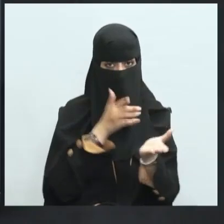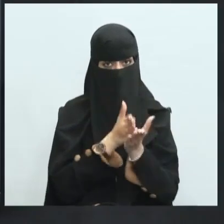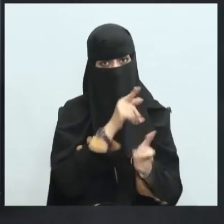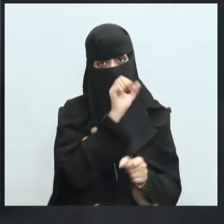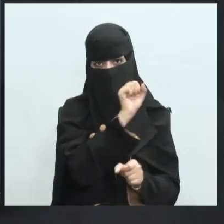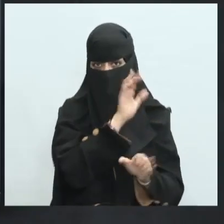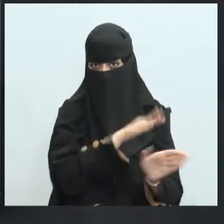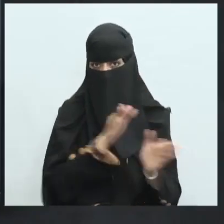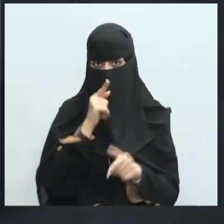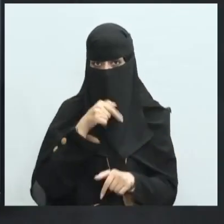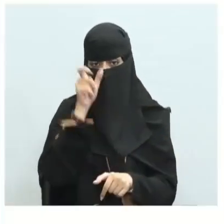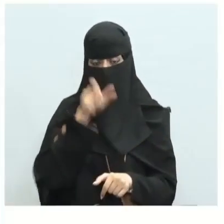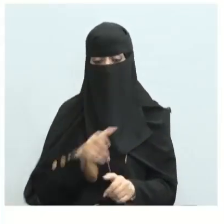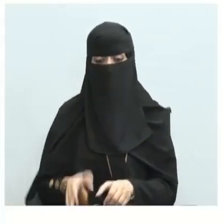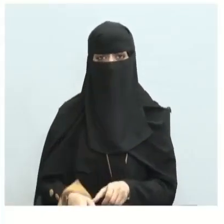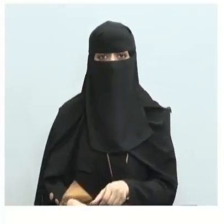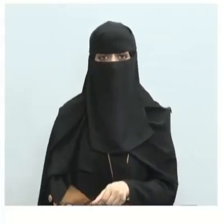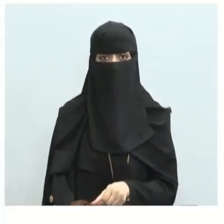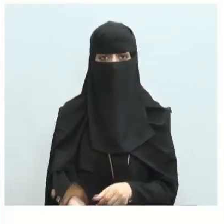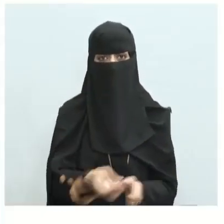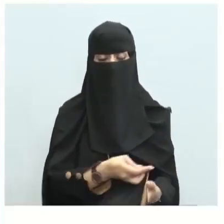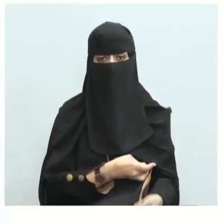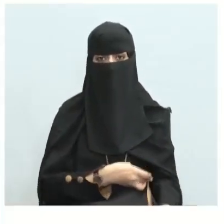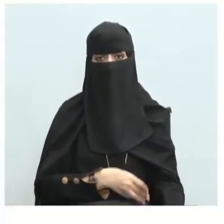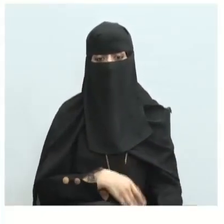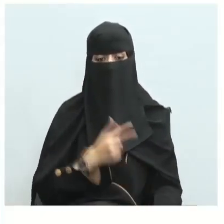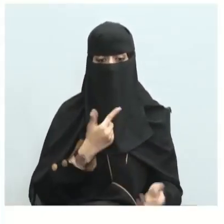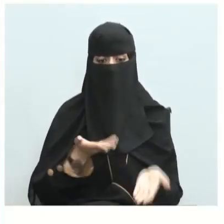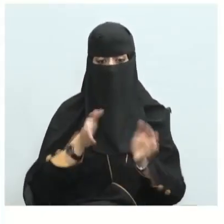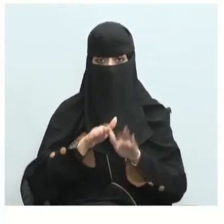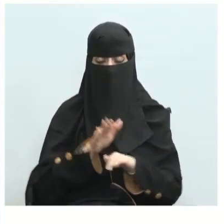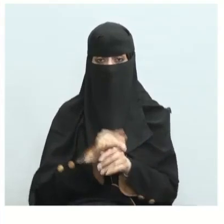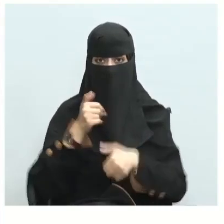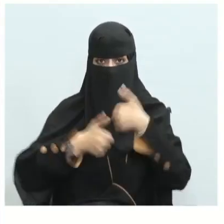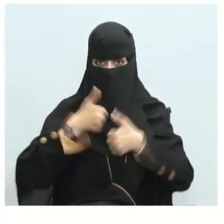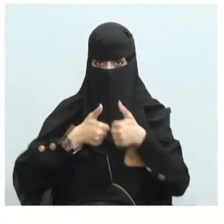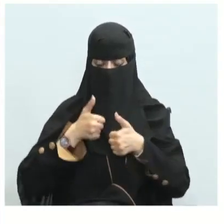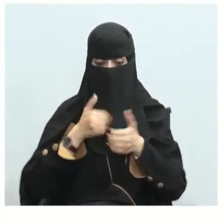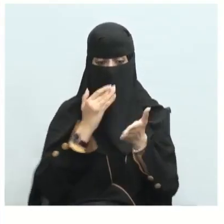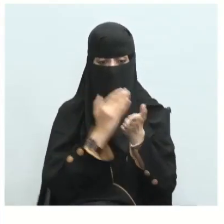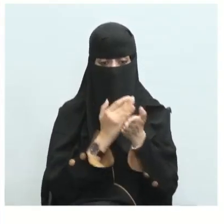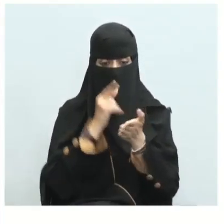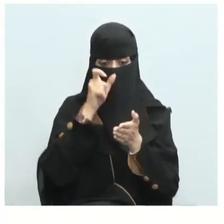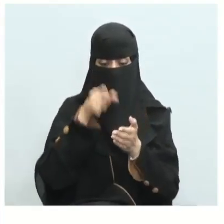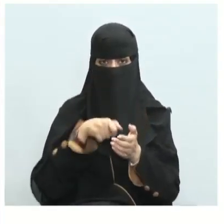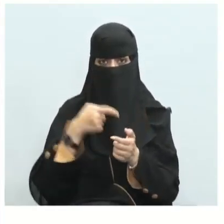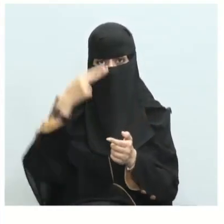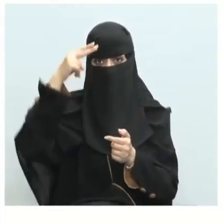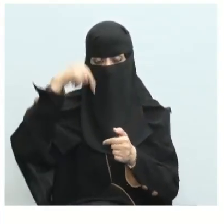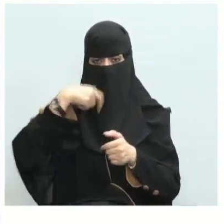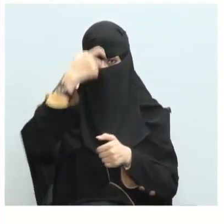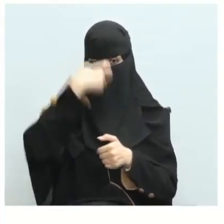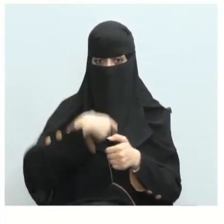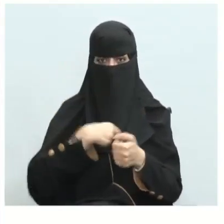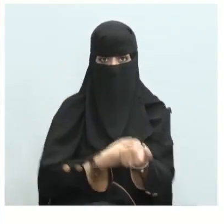وتخصصه الصحي كذلك اختبار الرخصه السعوديه للطب البشري واختبار